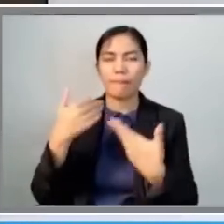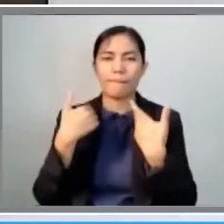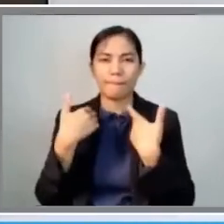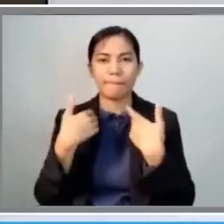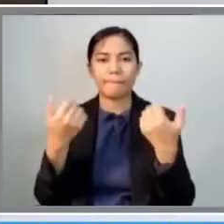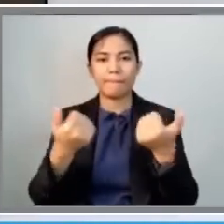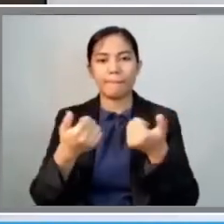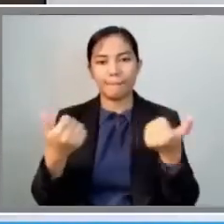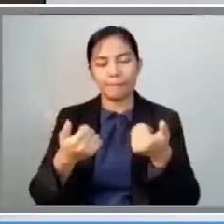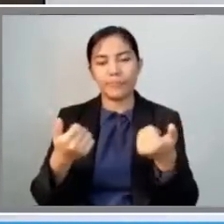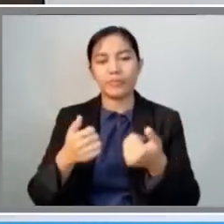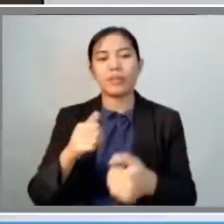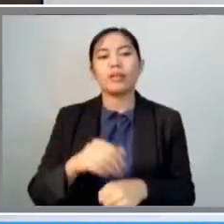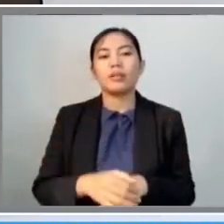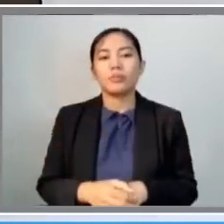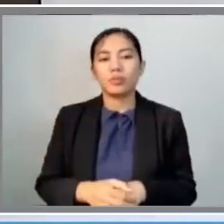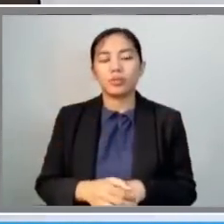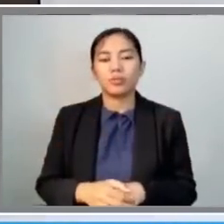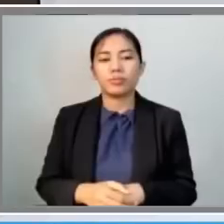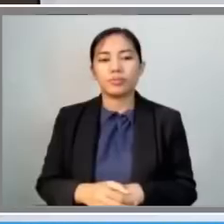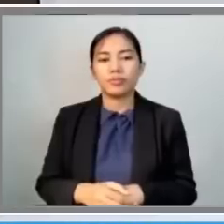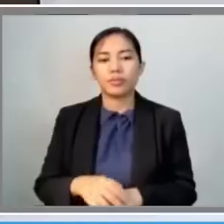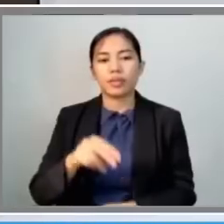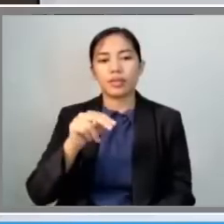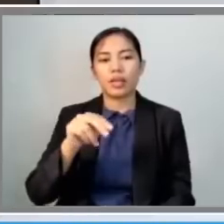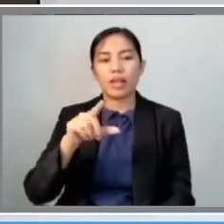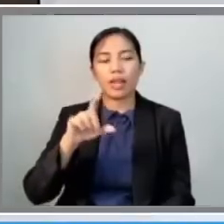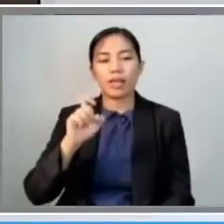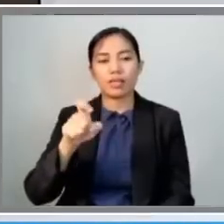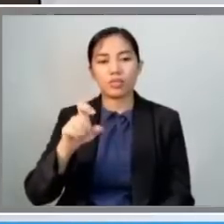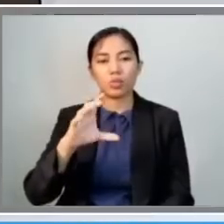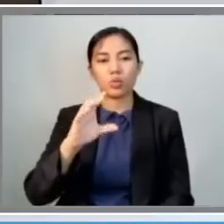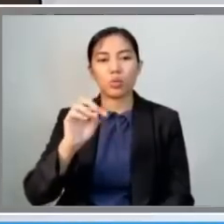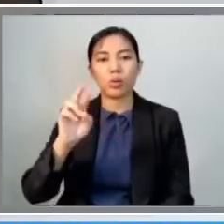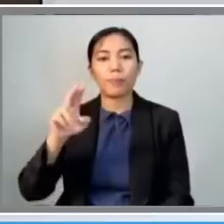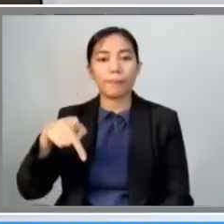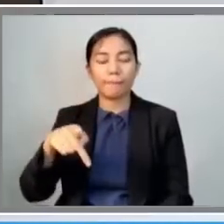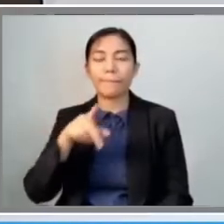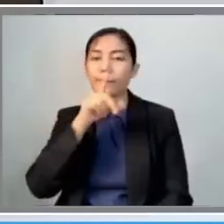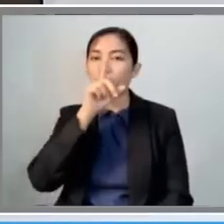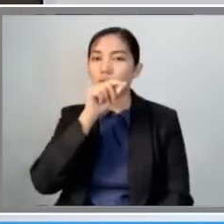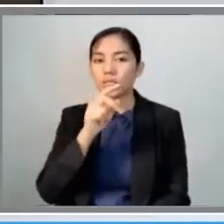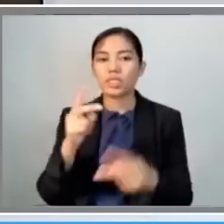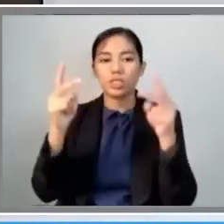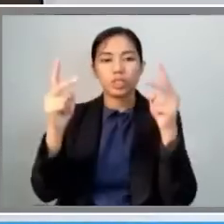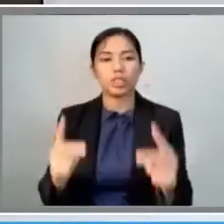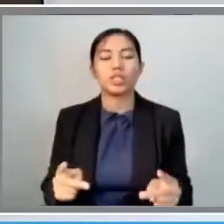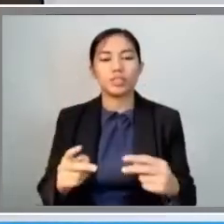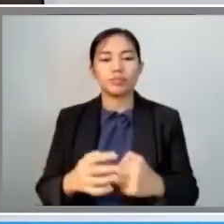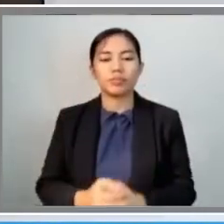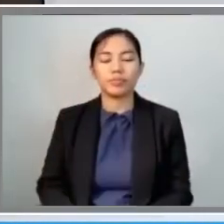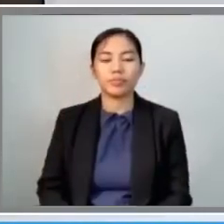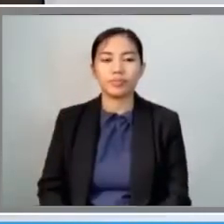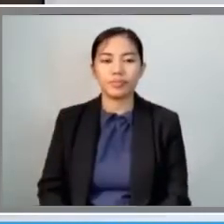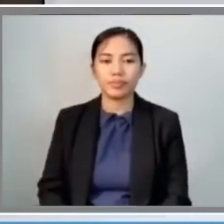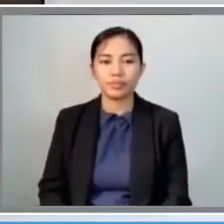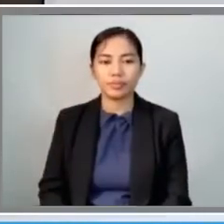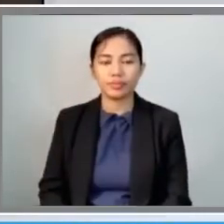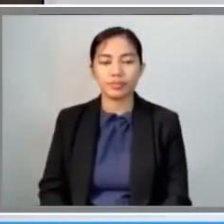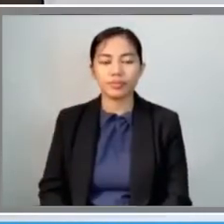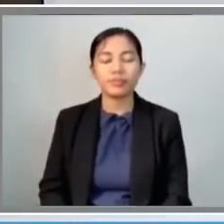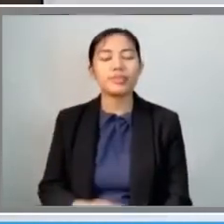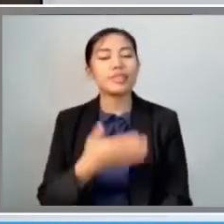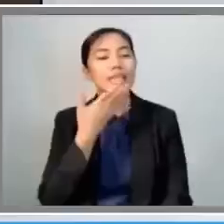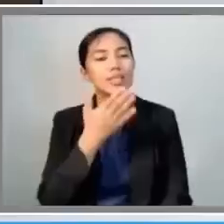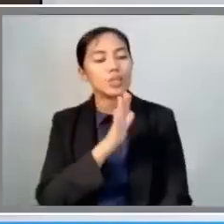corporation at ah dito po sa aming ah Twitter account din po at NLEX expressways Salamat po sa inyong oras na